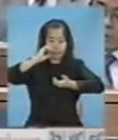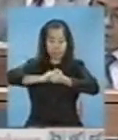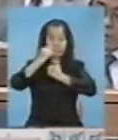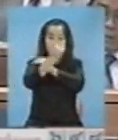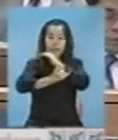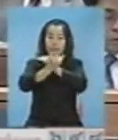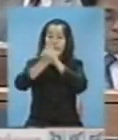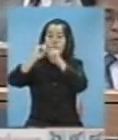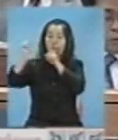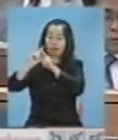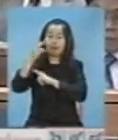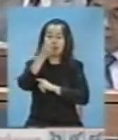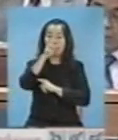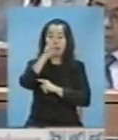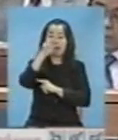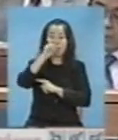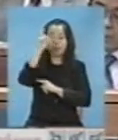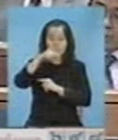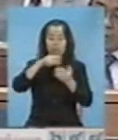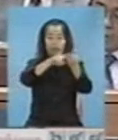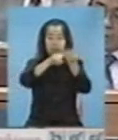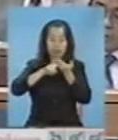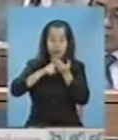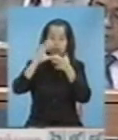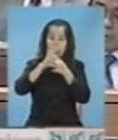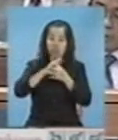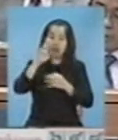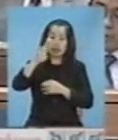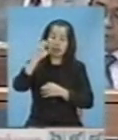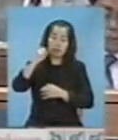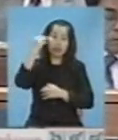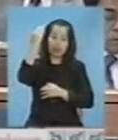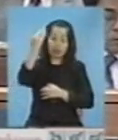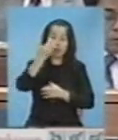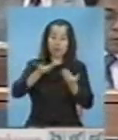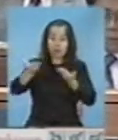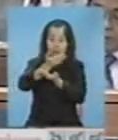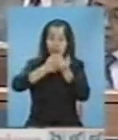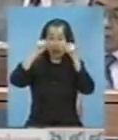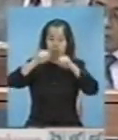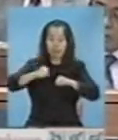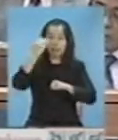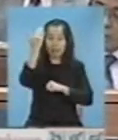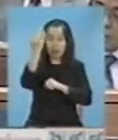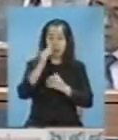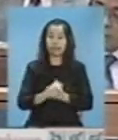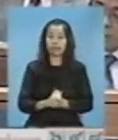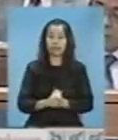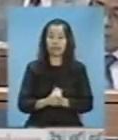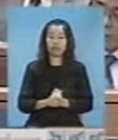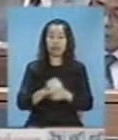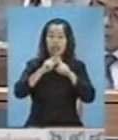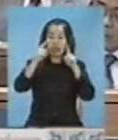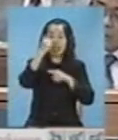ทศคณะรัฐมนตรีต้องเสนอกรอบการเจรจาต่อรัฐสภาเพื่อขอความเห็นชอบด้วยด้านหนึ่ง